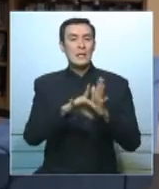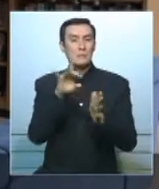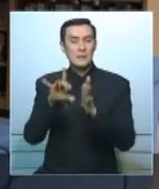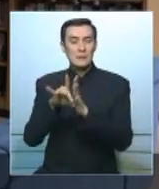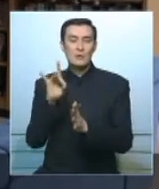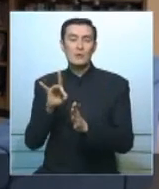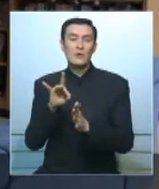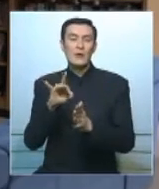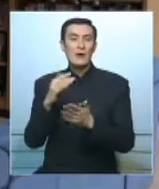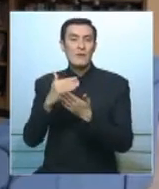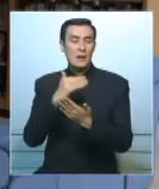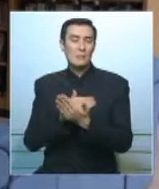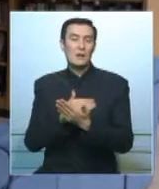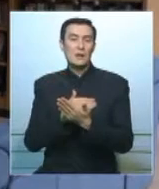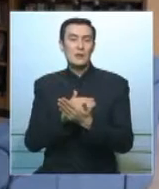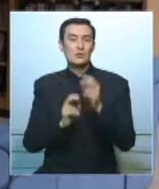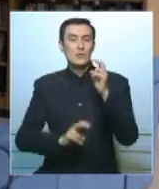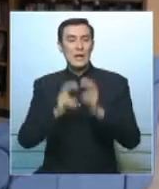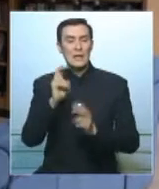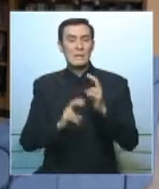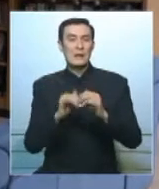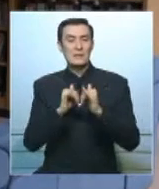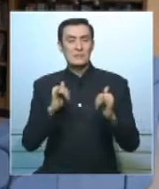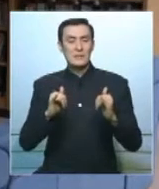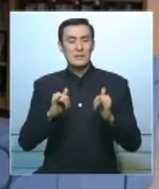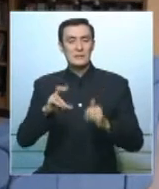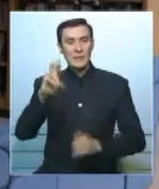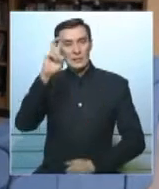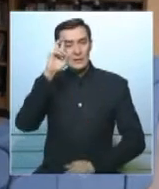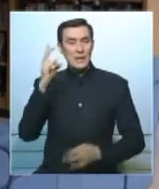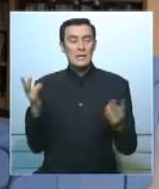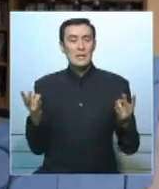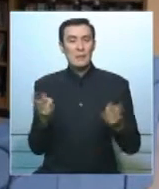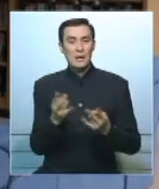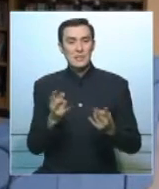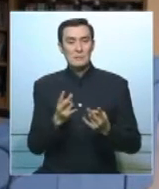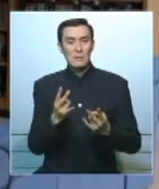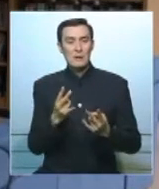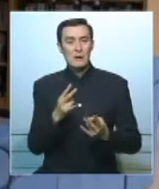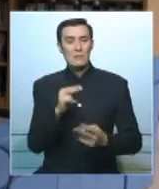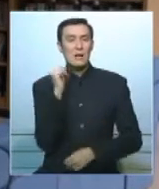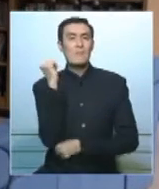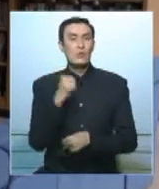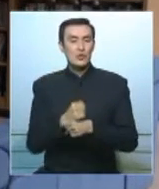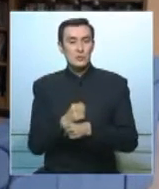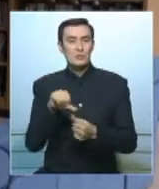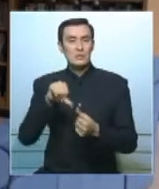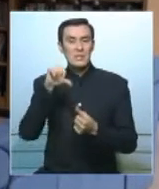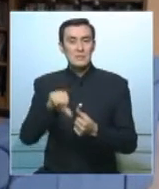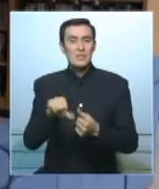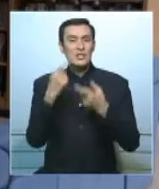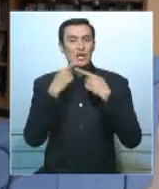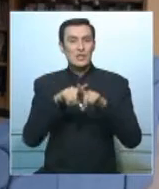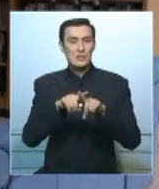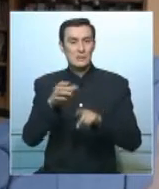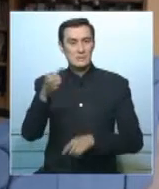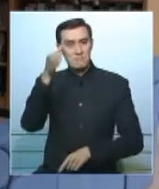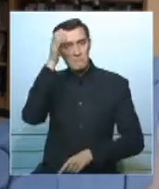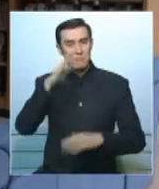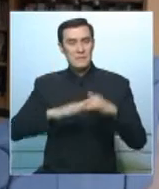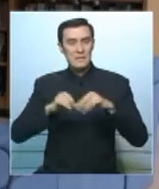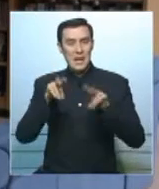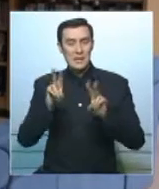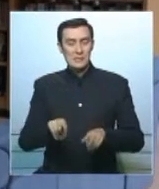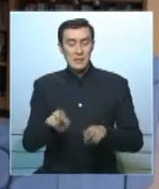рамках индустриально-инновационного развития страны, необходимы будут работники именно профессионально-технического направления. И